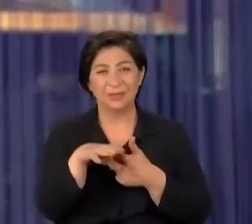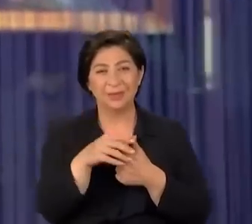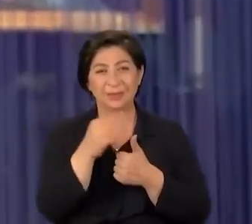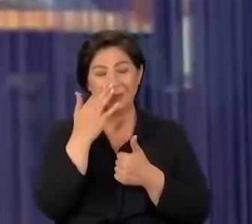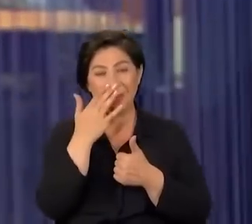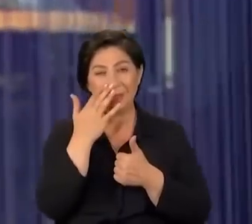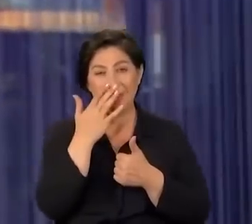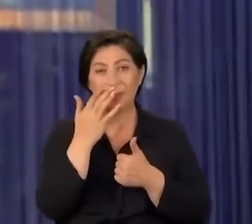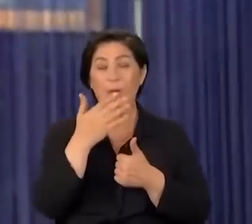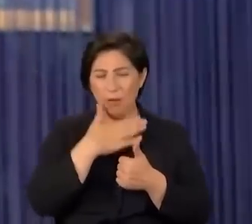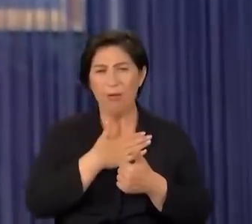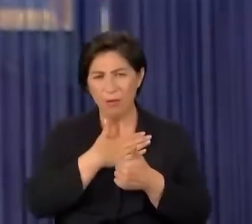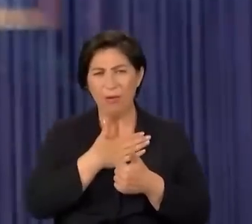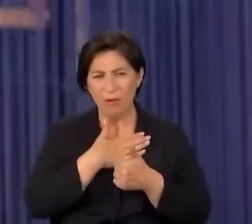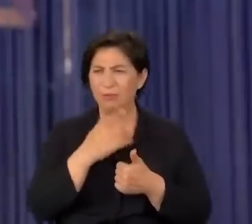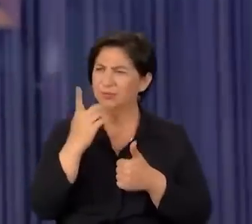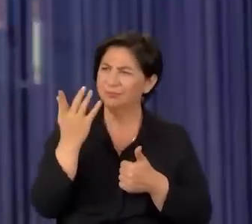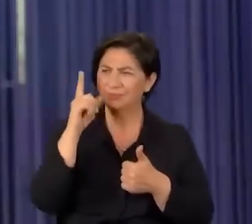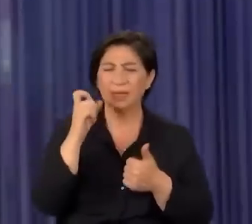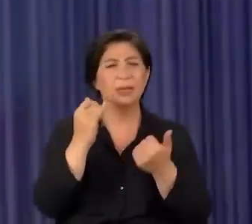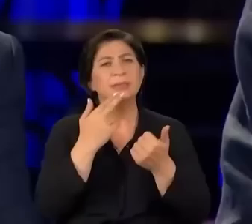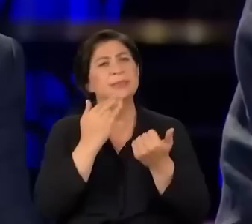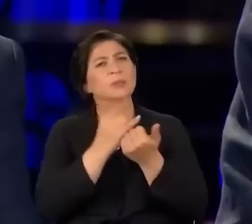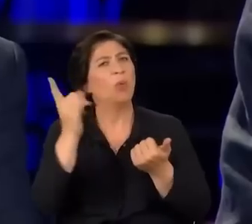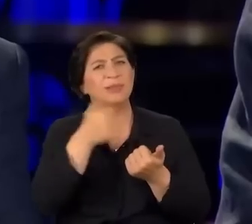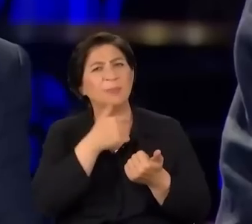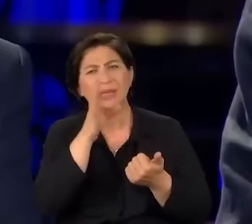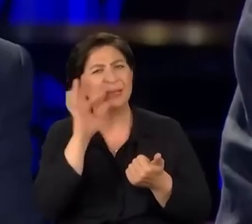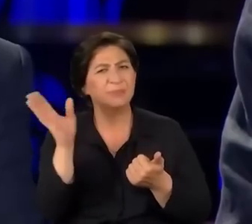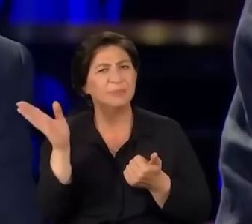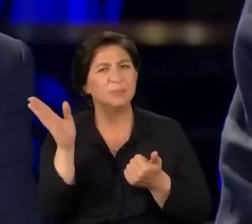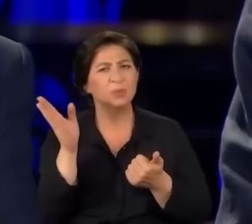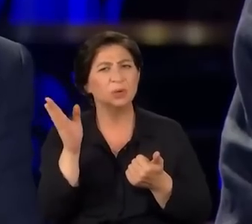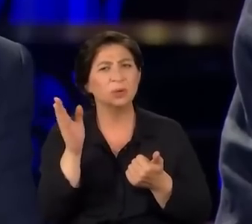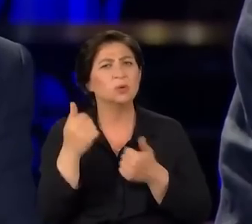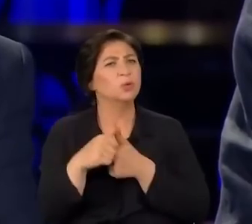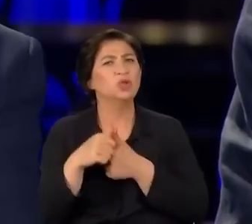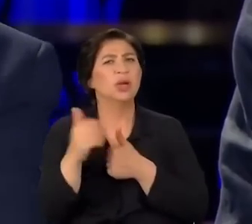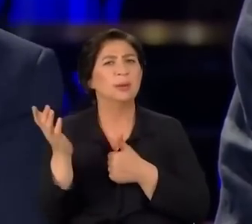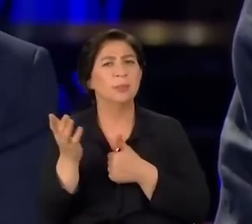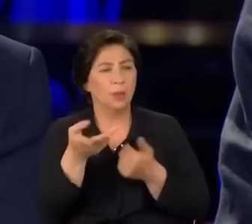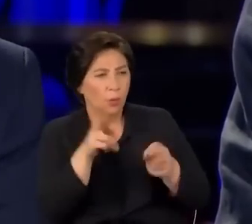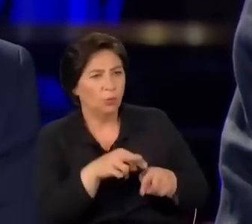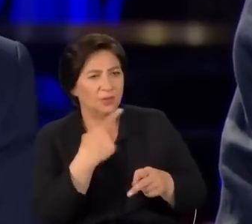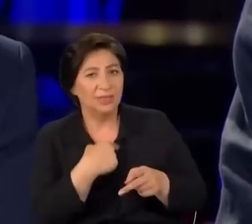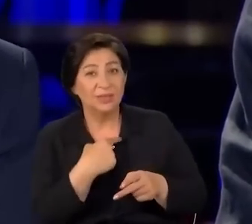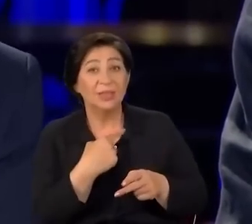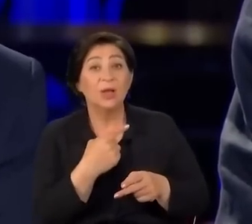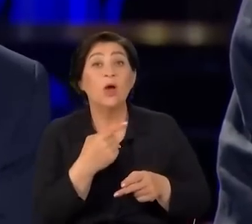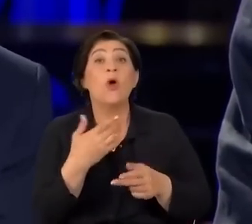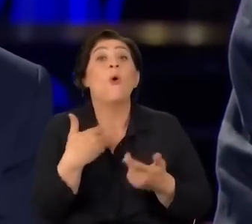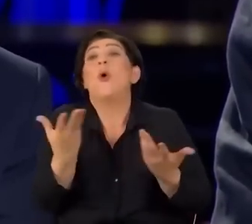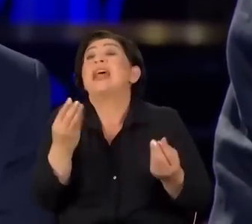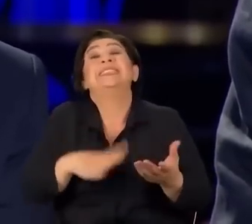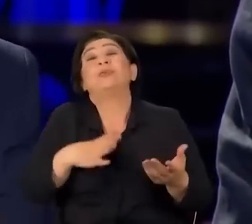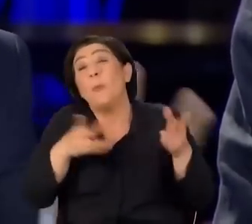tabi ses, öksürük sesleri falan filan. Kardeşim diyor ki ya bu adam peki kim bu? Evet. Kucağım diyor. Öldü dedin diyor. Öyle isterim